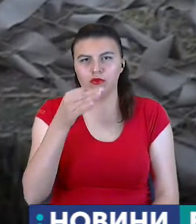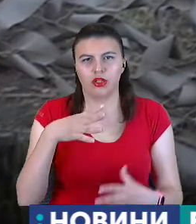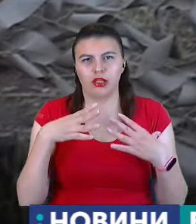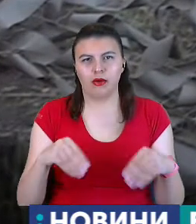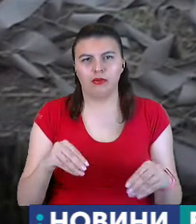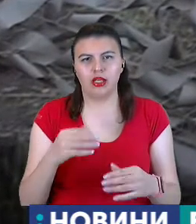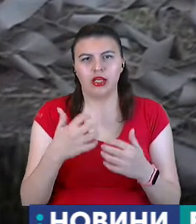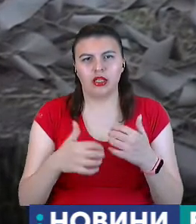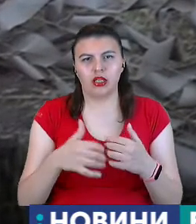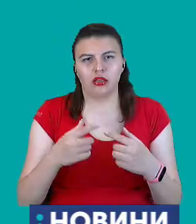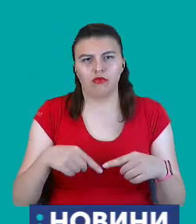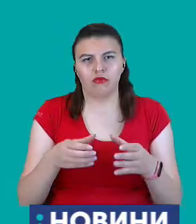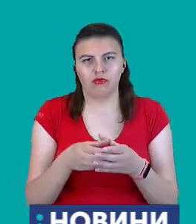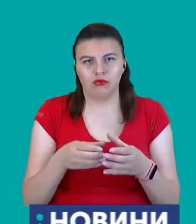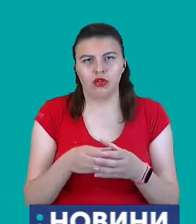сил бойових втрат і поранень немає.